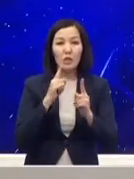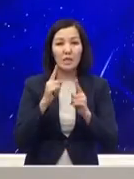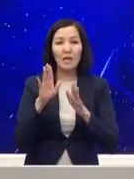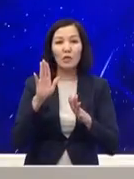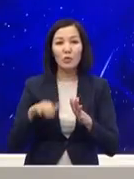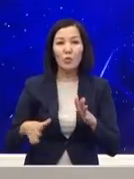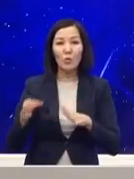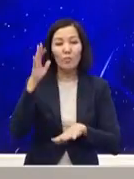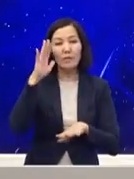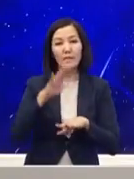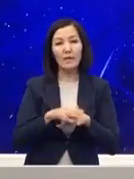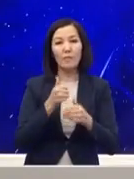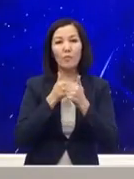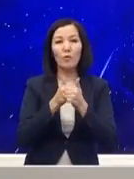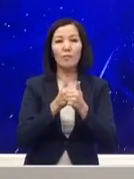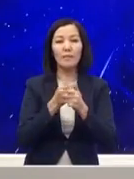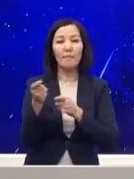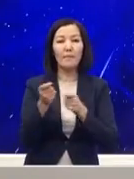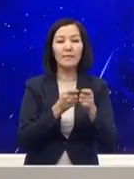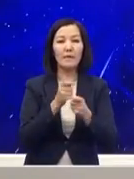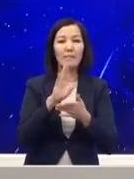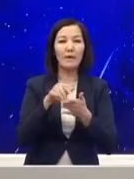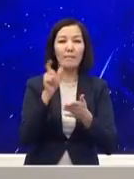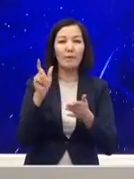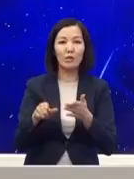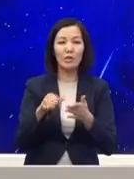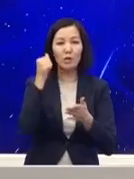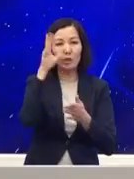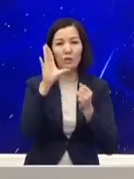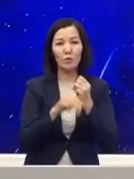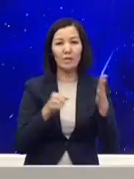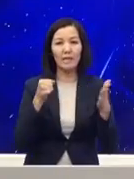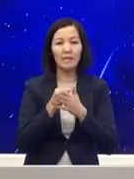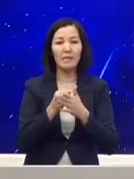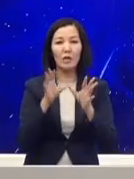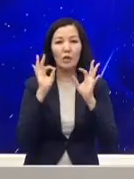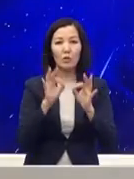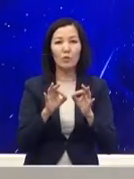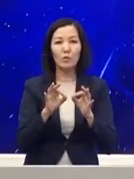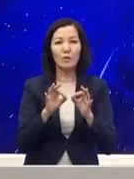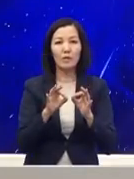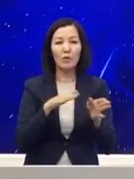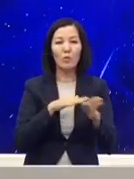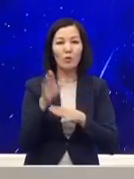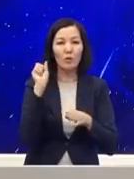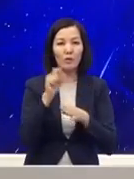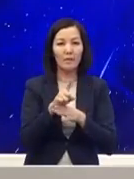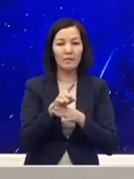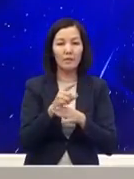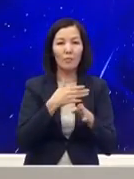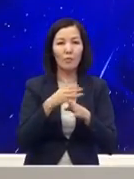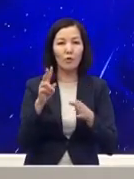Селекторлық жиыннан соң облыс әкімі орынбасарлары мен басқарма басшыларына жыл соңына дейін мақсатты индикаторларды орындауды